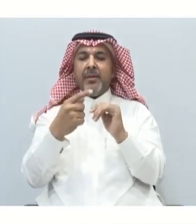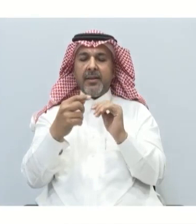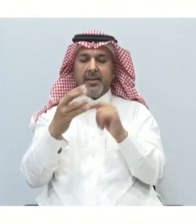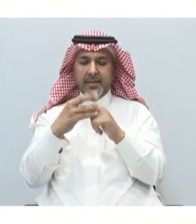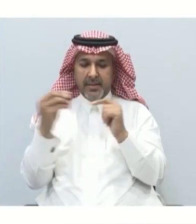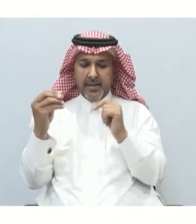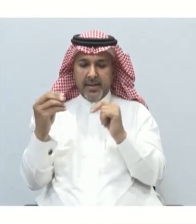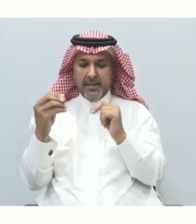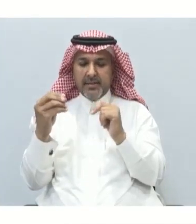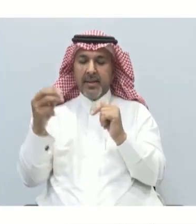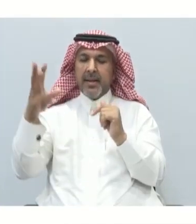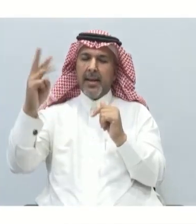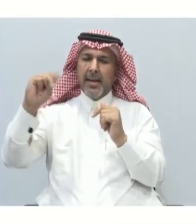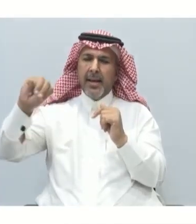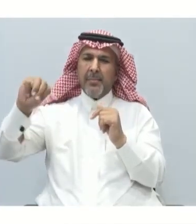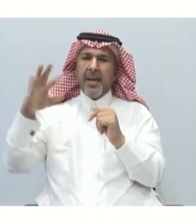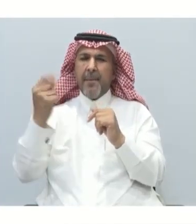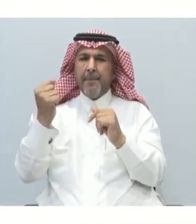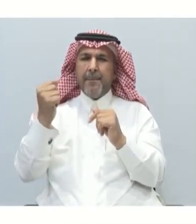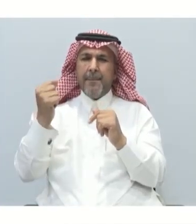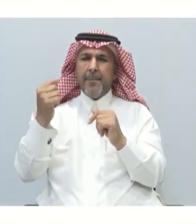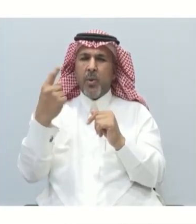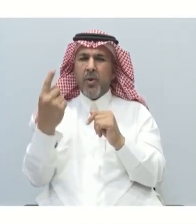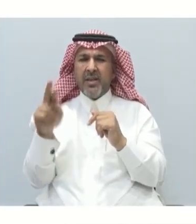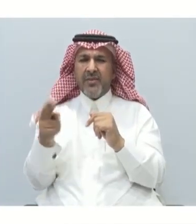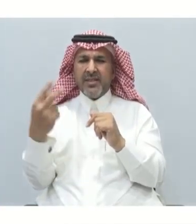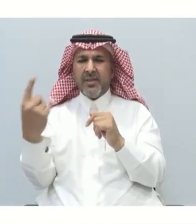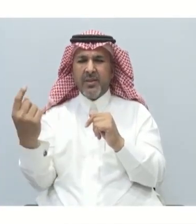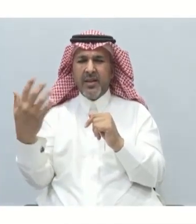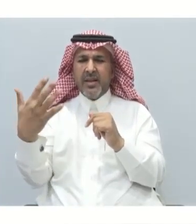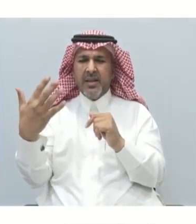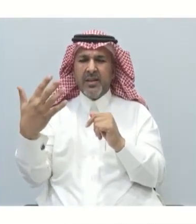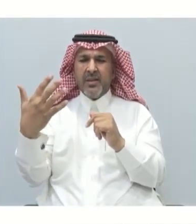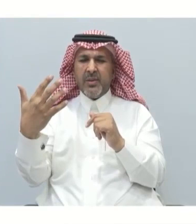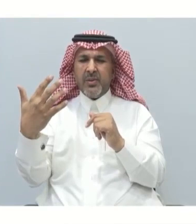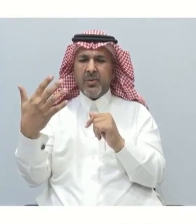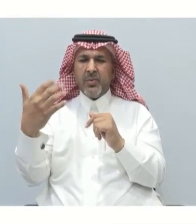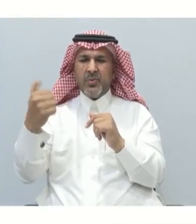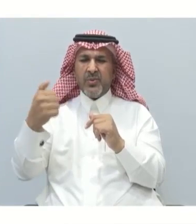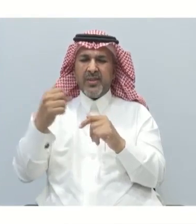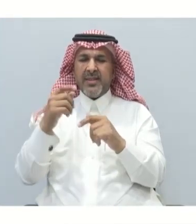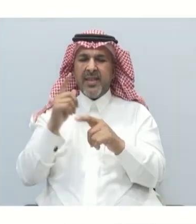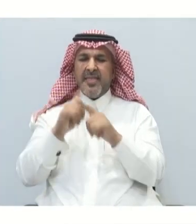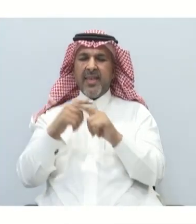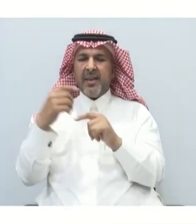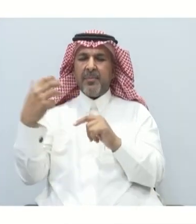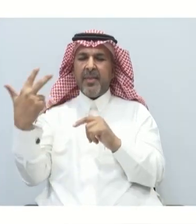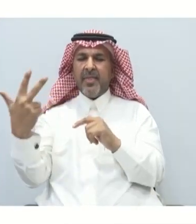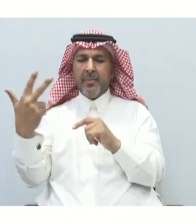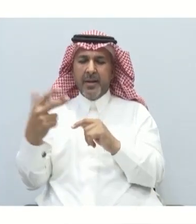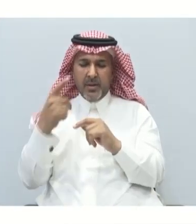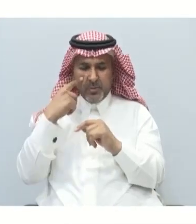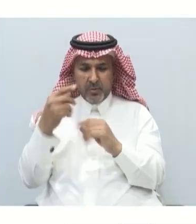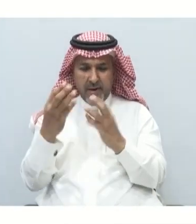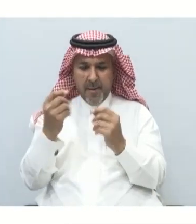ناقصا الميل اللي هو 1.61 ضرب الاكس بار اللي هي كم اللي هي 8 طبعا